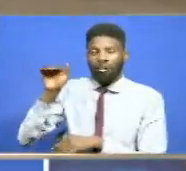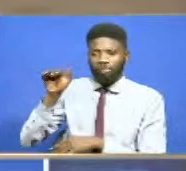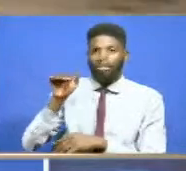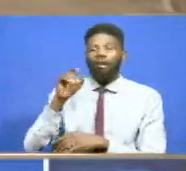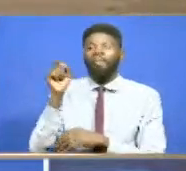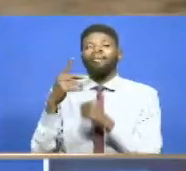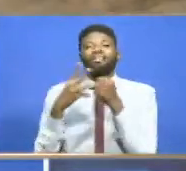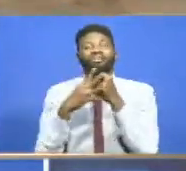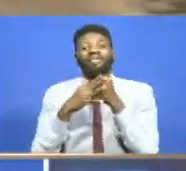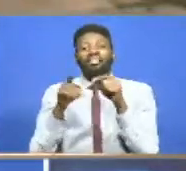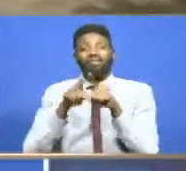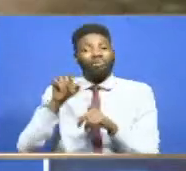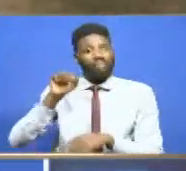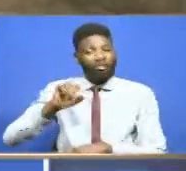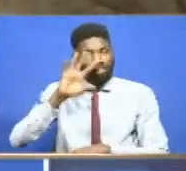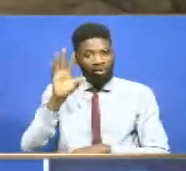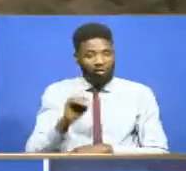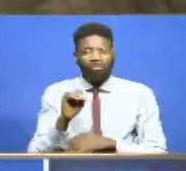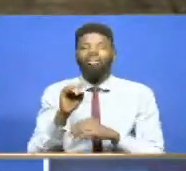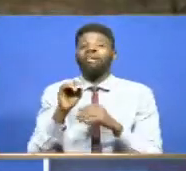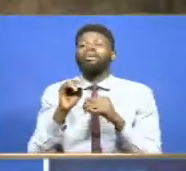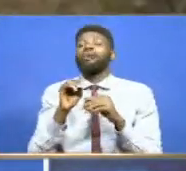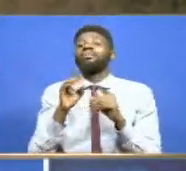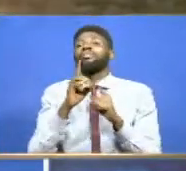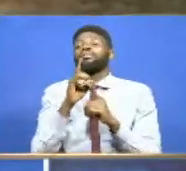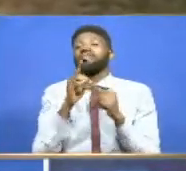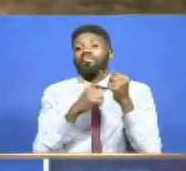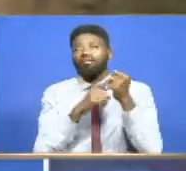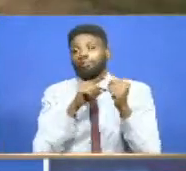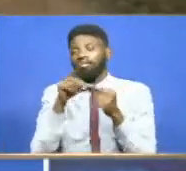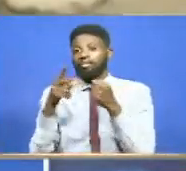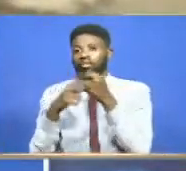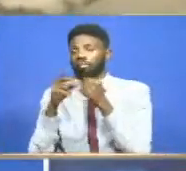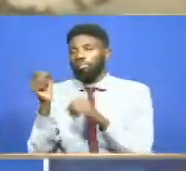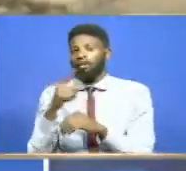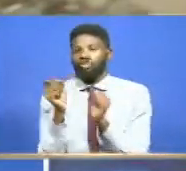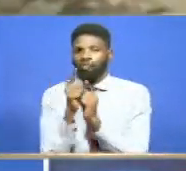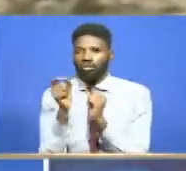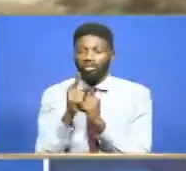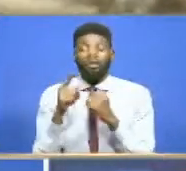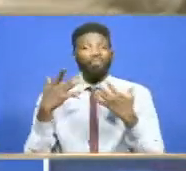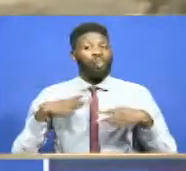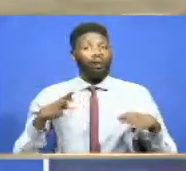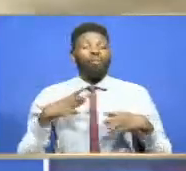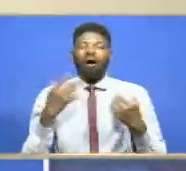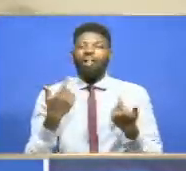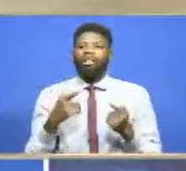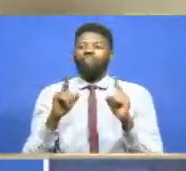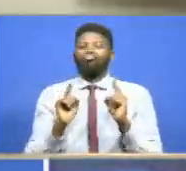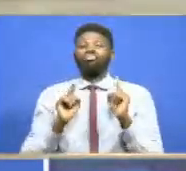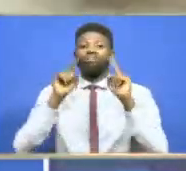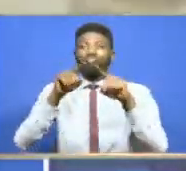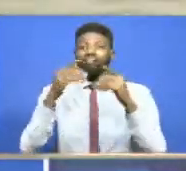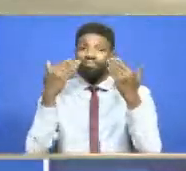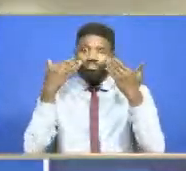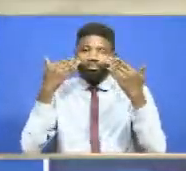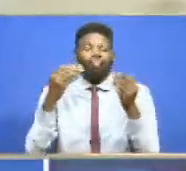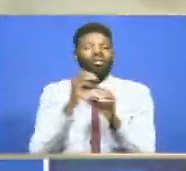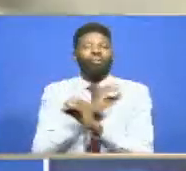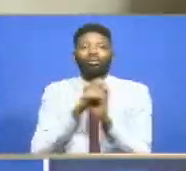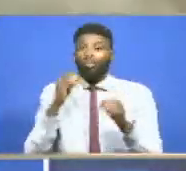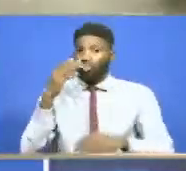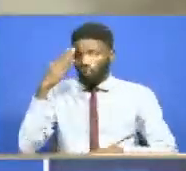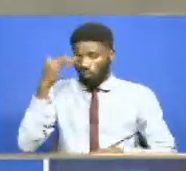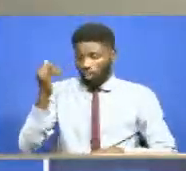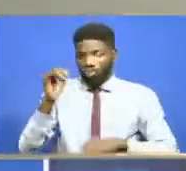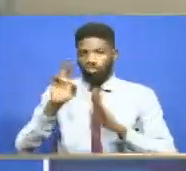Afrika Kusini 6 na 7 mwezi Novemba. Aidha, mashabiki hawataruhusiwa kwenye maeneo ya mashindano hayo ya Ikweta kwa sababu